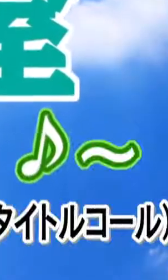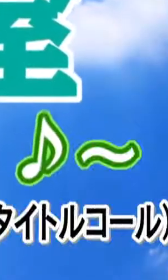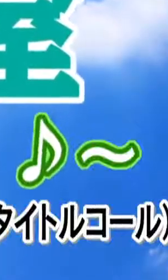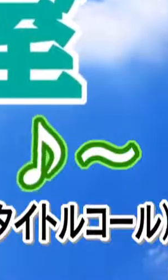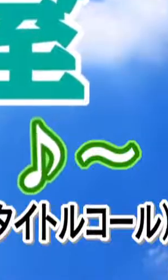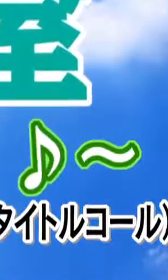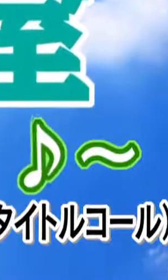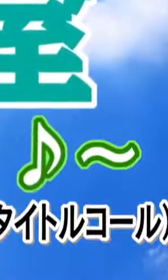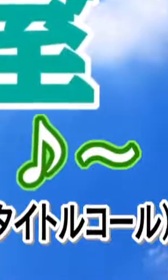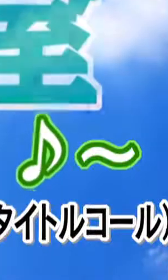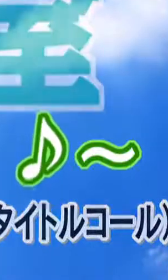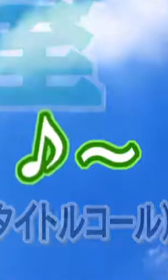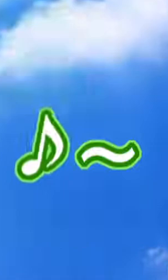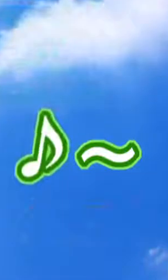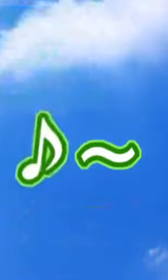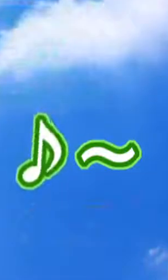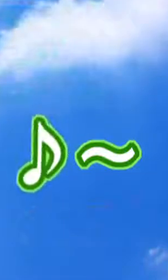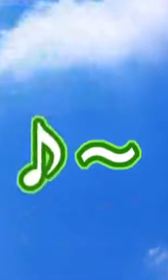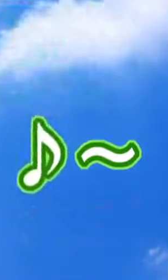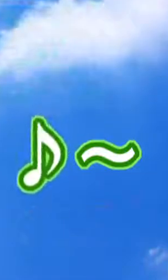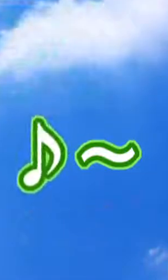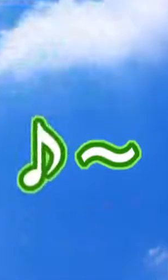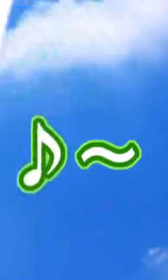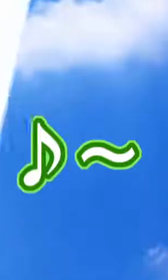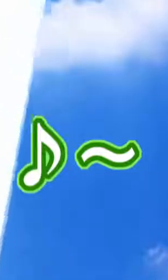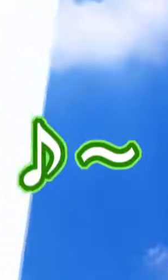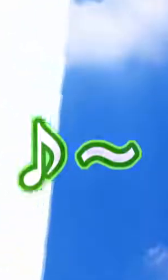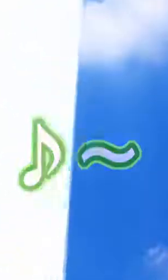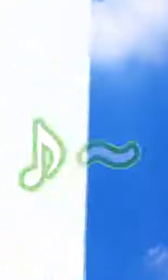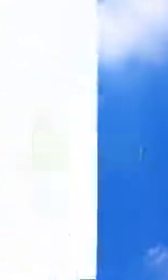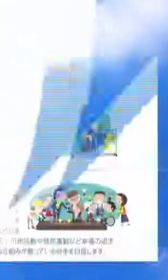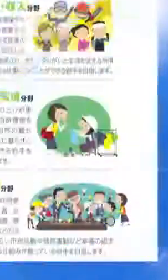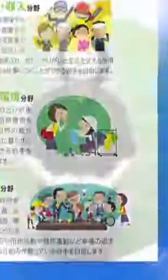岩手ワンコ広報室。